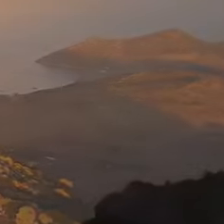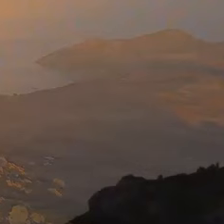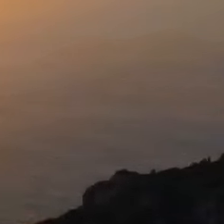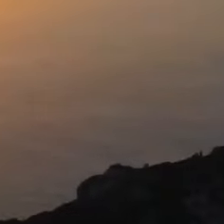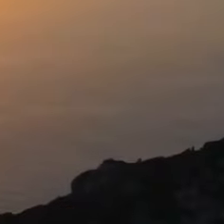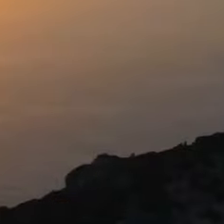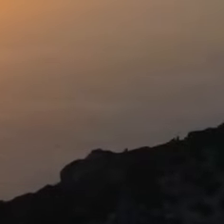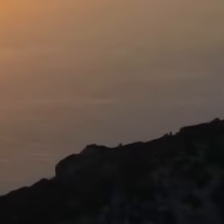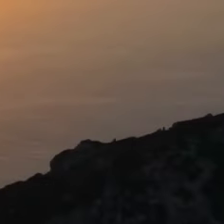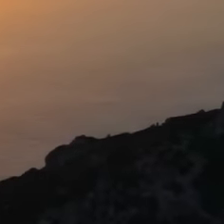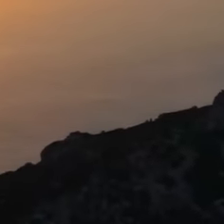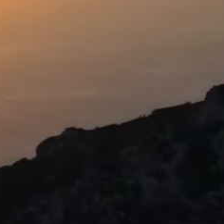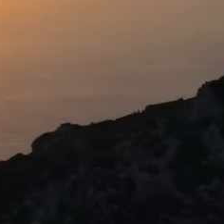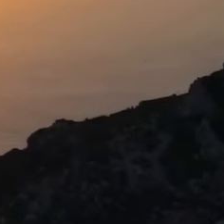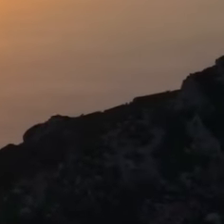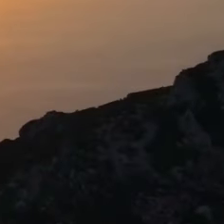человечестве и о человеке.